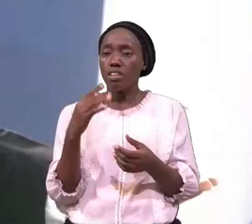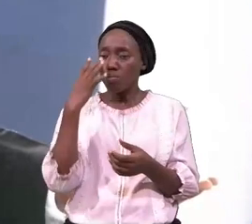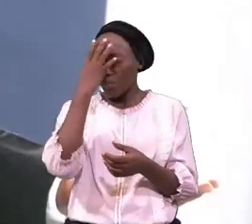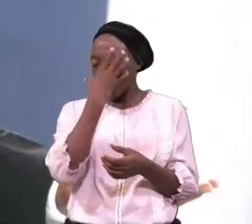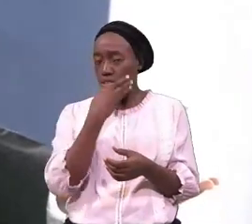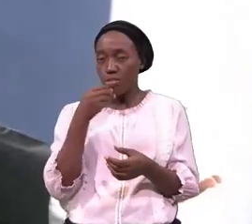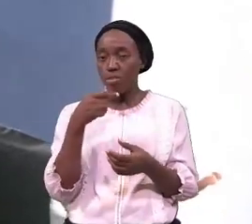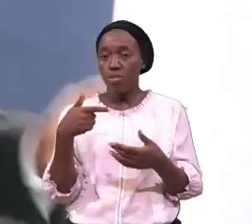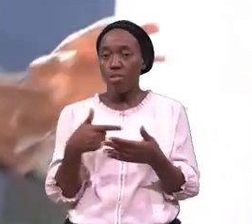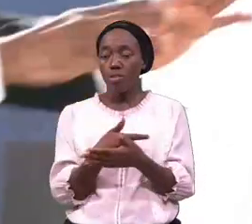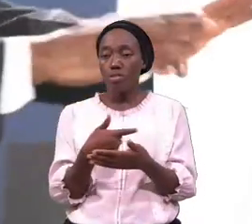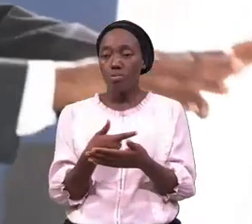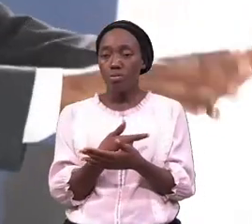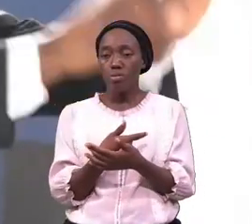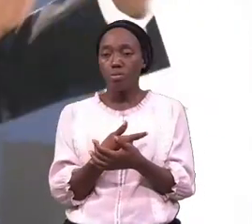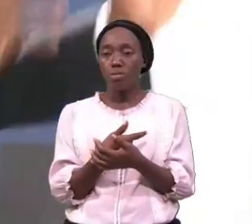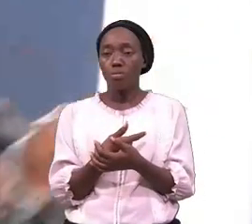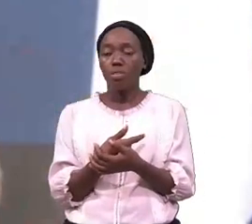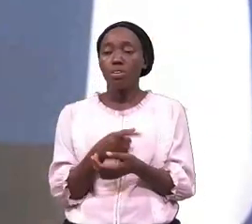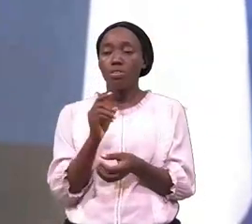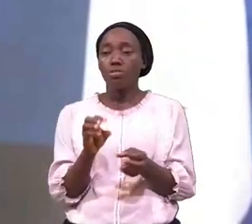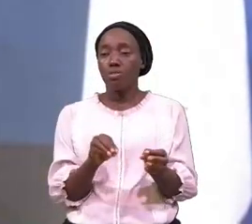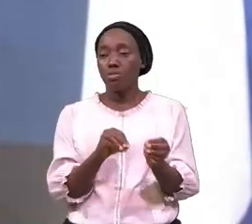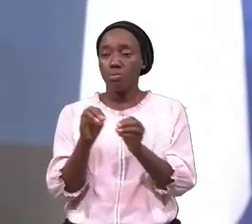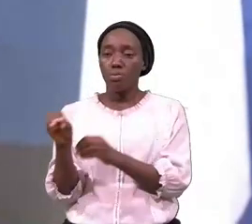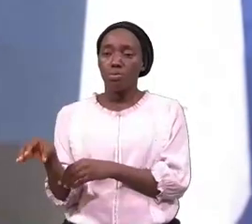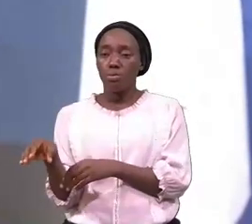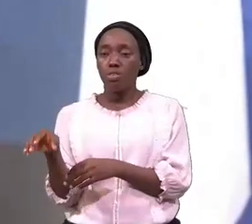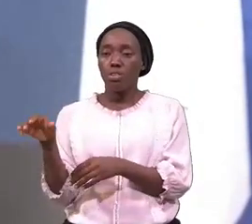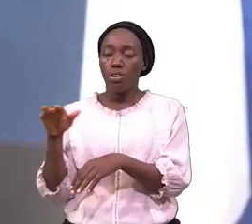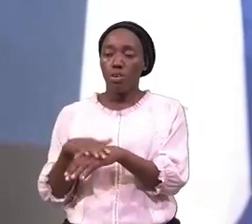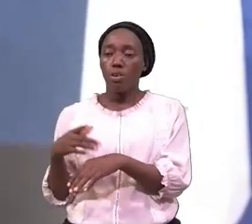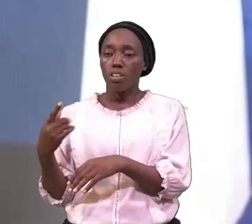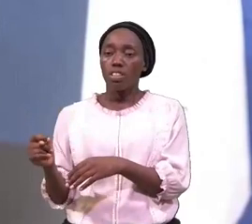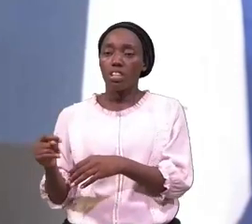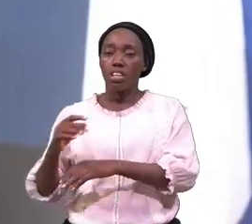Et quand vous prenez quelqu'un, vous mettez en lui l'évangile glorieux et vous le